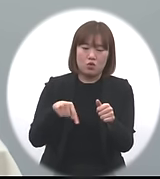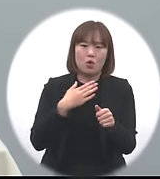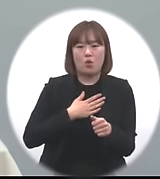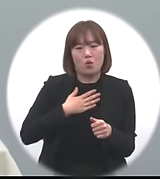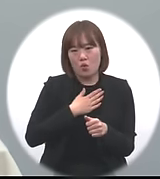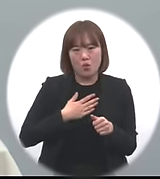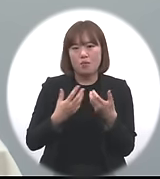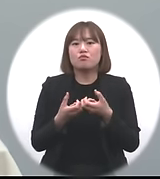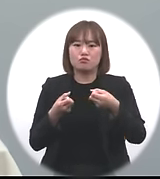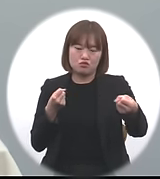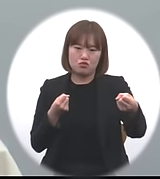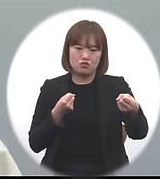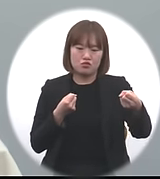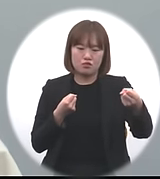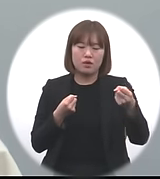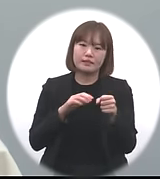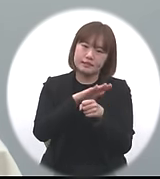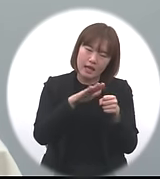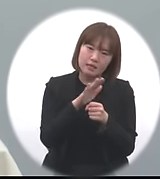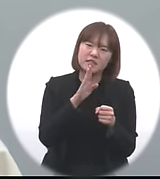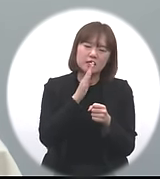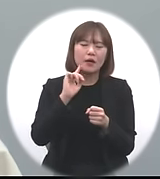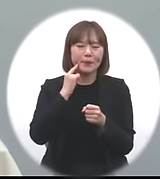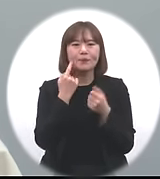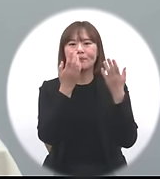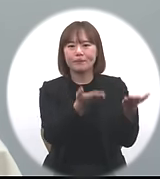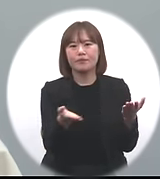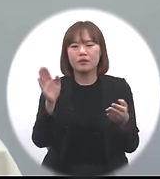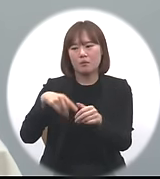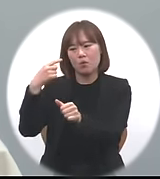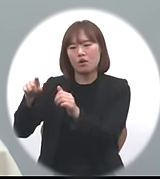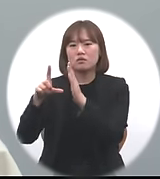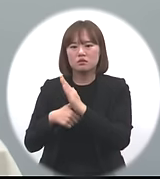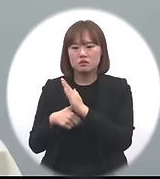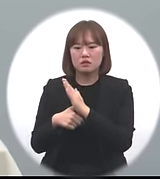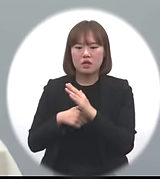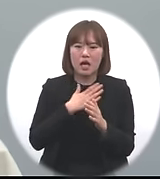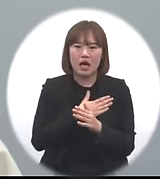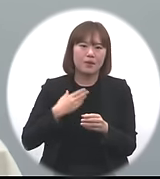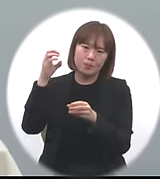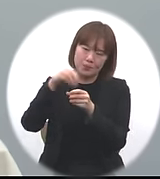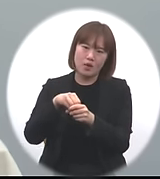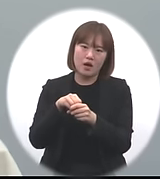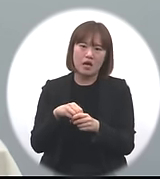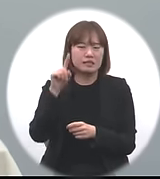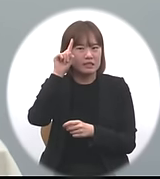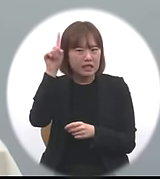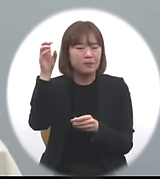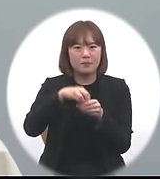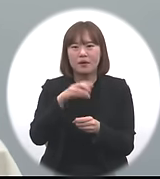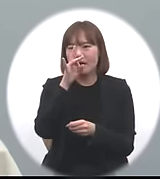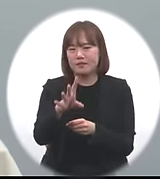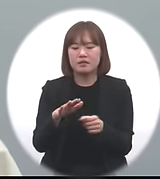교육과 감정은 분리를 하셔야 됩니다. 애정은 물고 빨고 하실 땐 정말로 이뻐하시면 돼요. 하지만 뭘 가르치실 때 거기다가 감정을 섞으시면 안 됩니다.